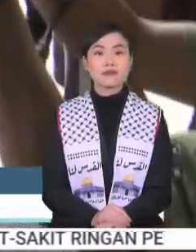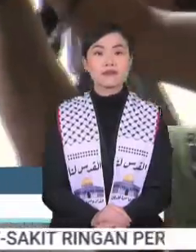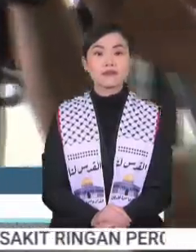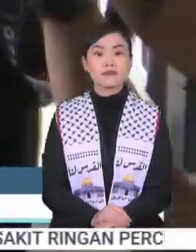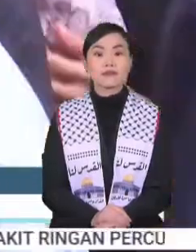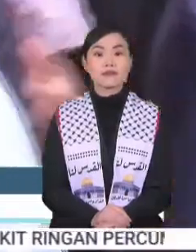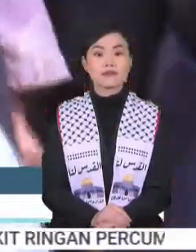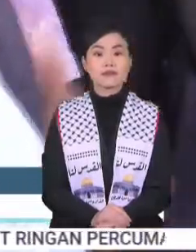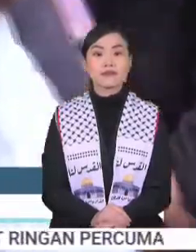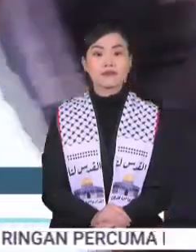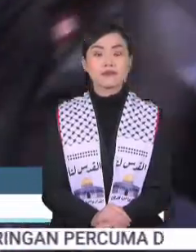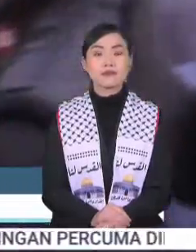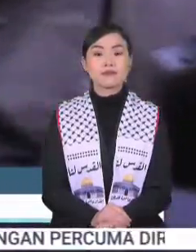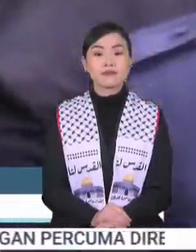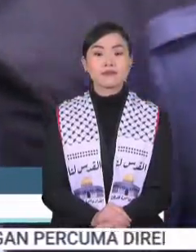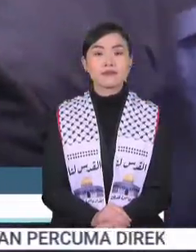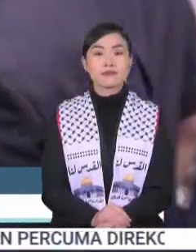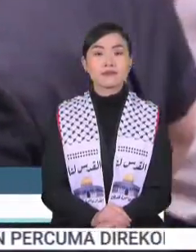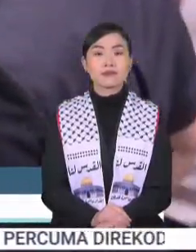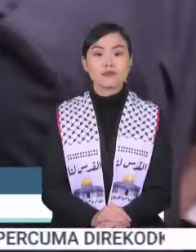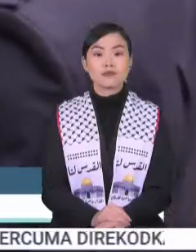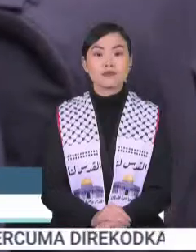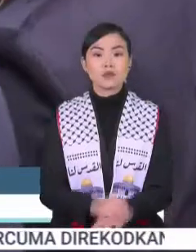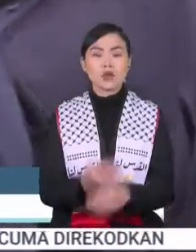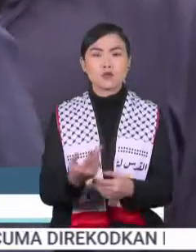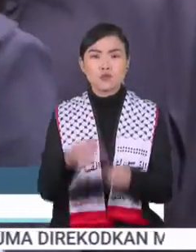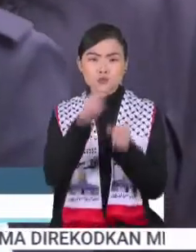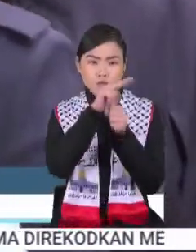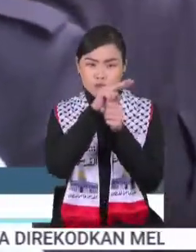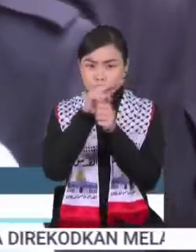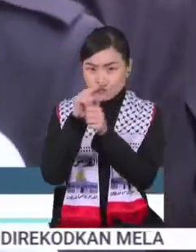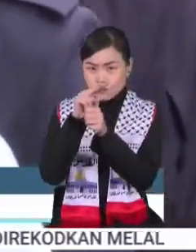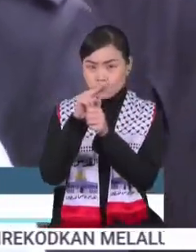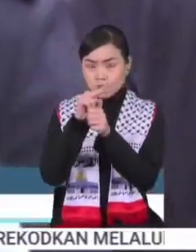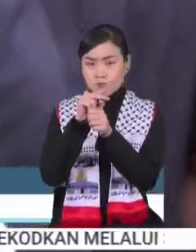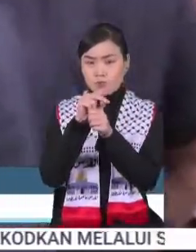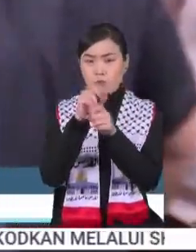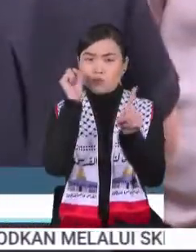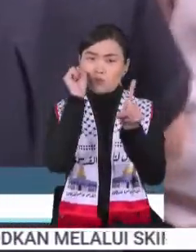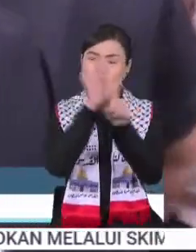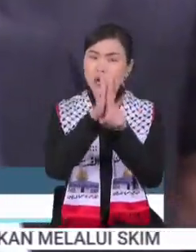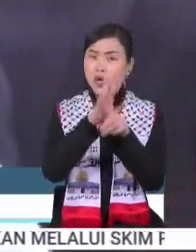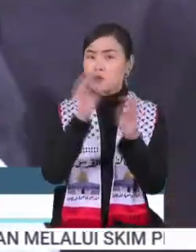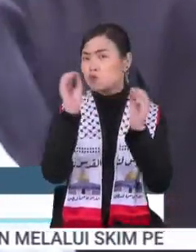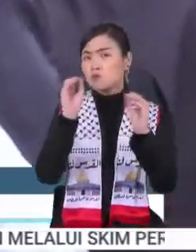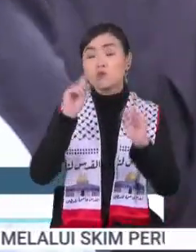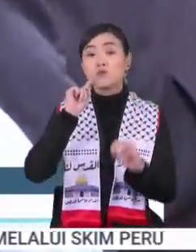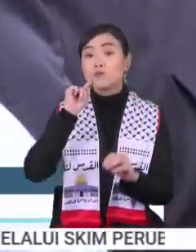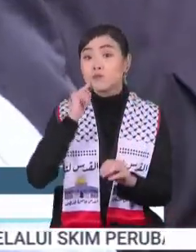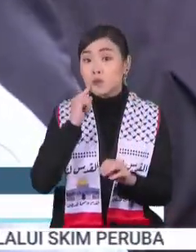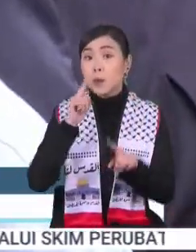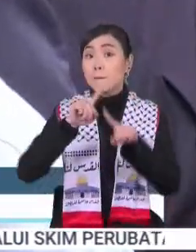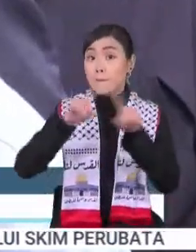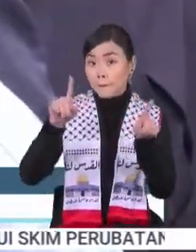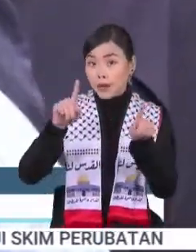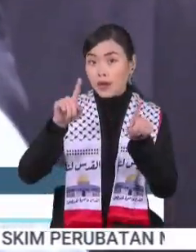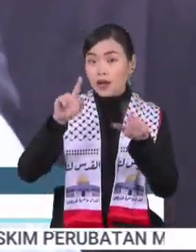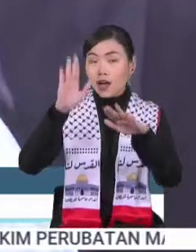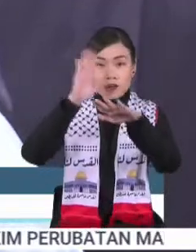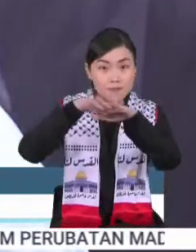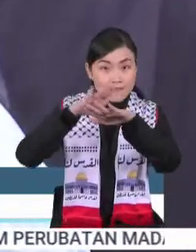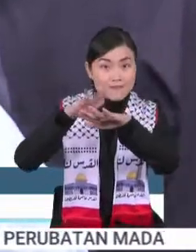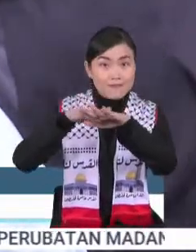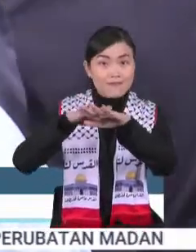kesihatan dia telah pantau walaupun kesannya tidak begitu serius tapi dia minta orang